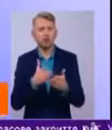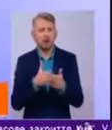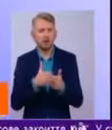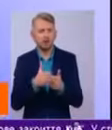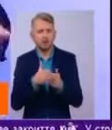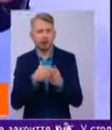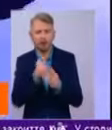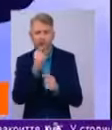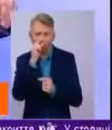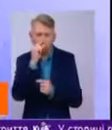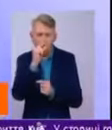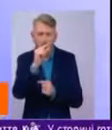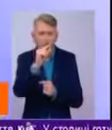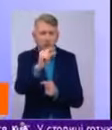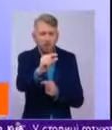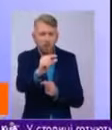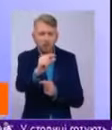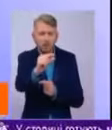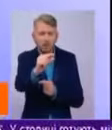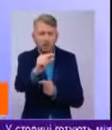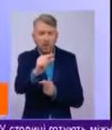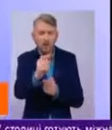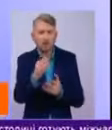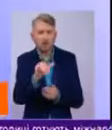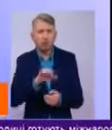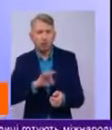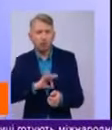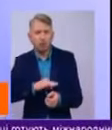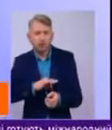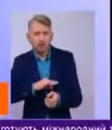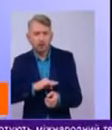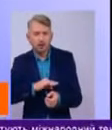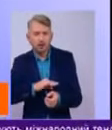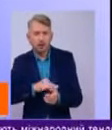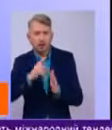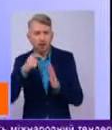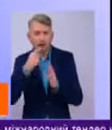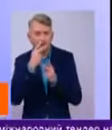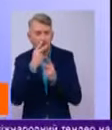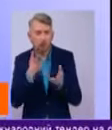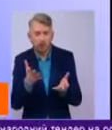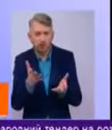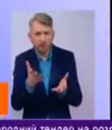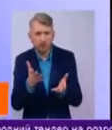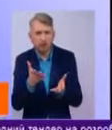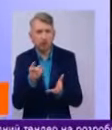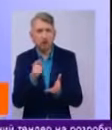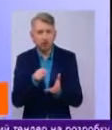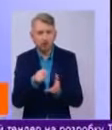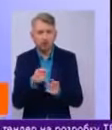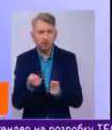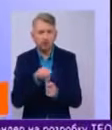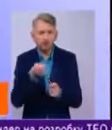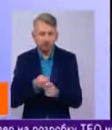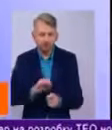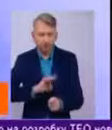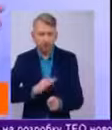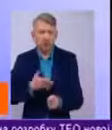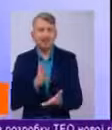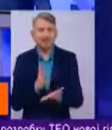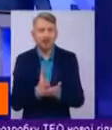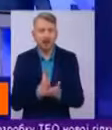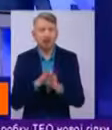ряді на краю кадра, який в нього гудзик, камера не побачить. І тому пришили йому той, який є. І тільки на